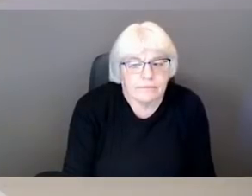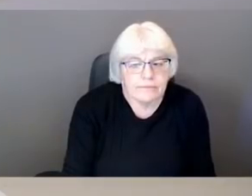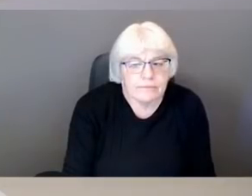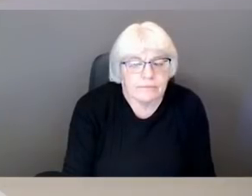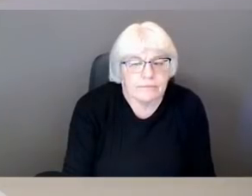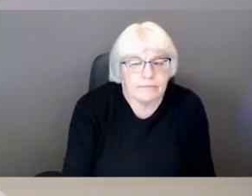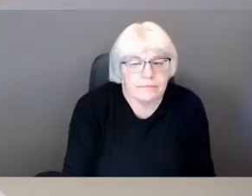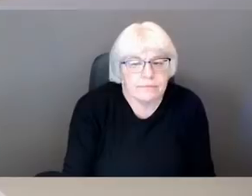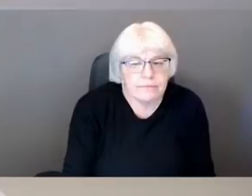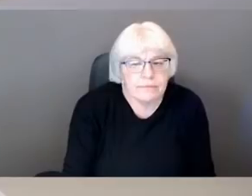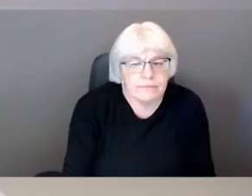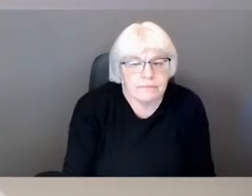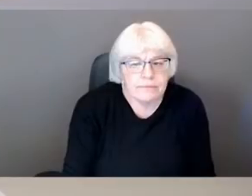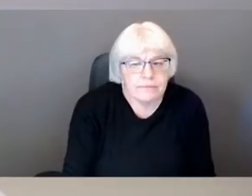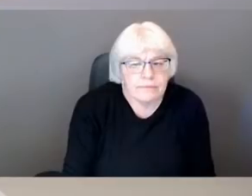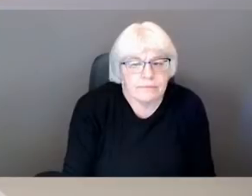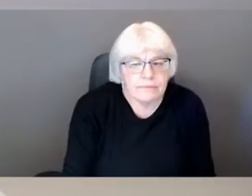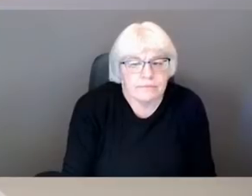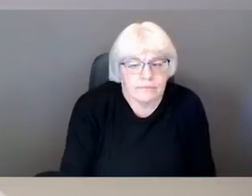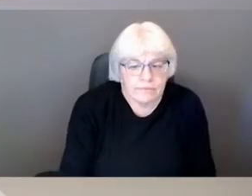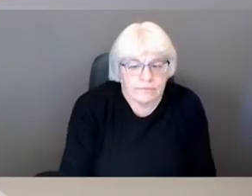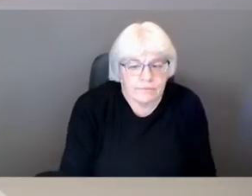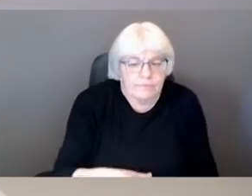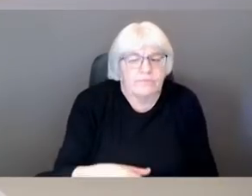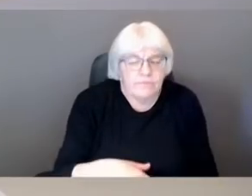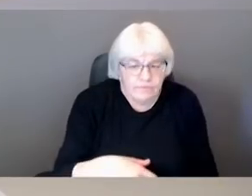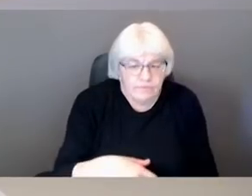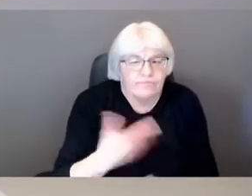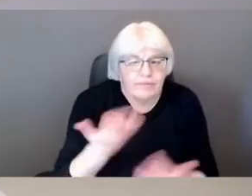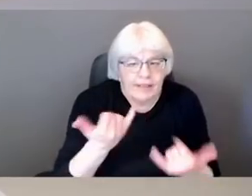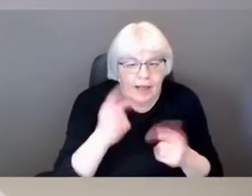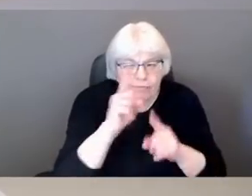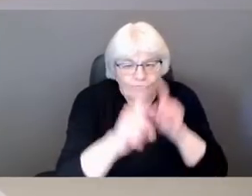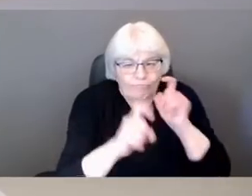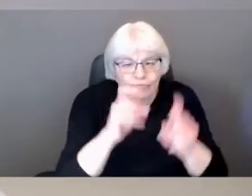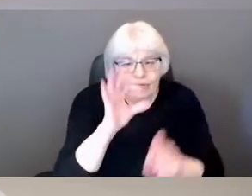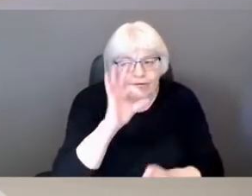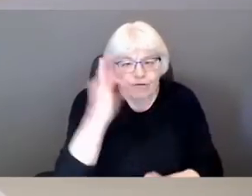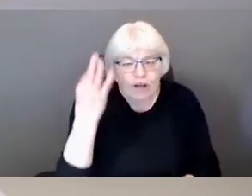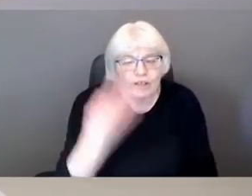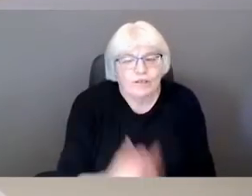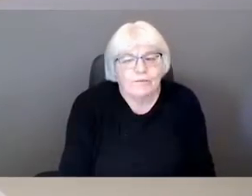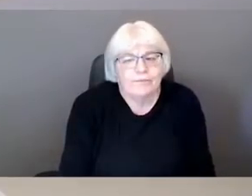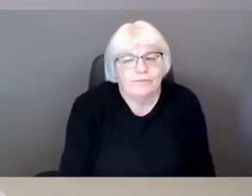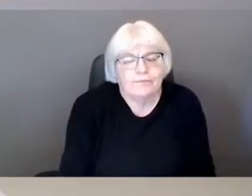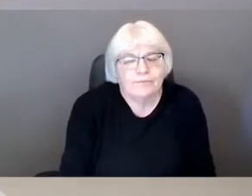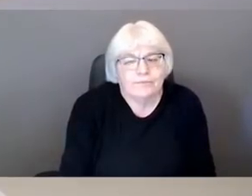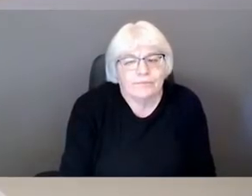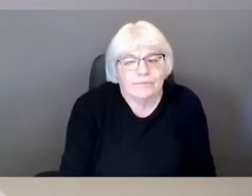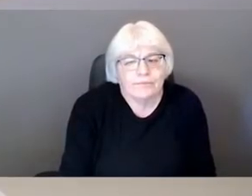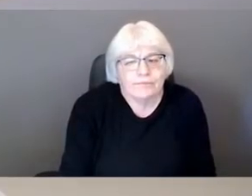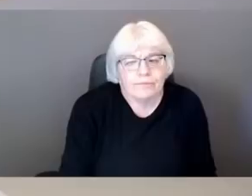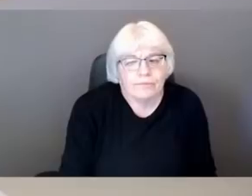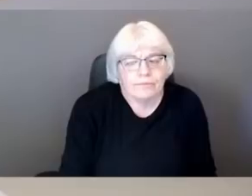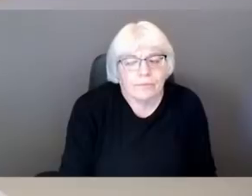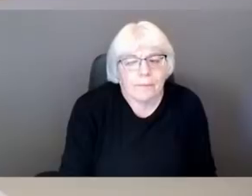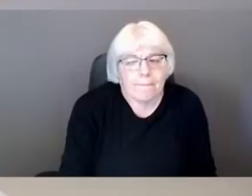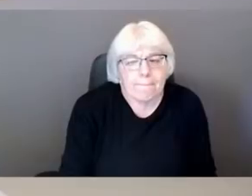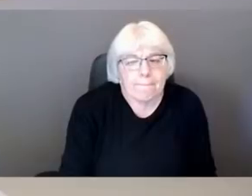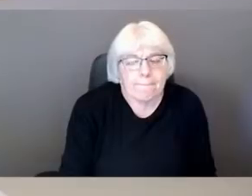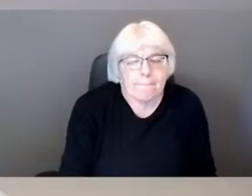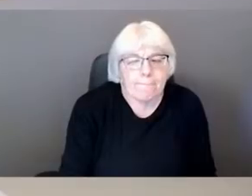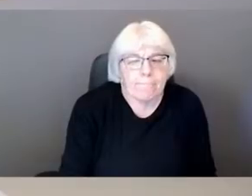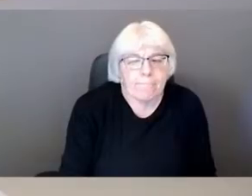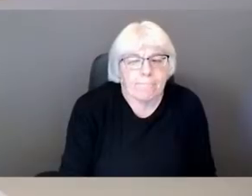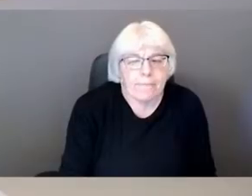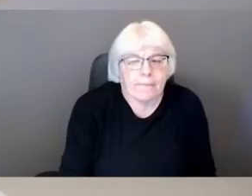Parfait. Est-ce que vous avez aussi dit là, un petit peu plus tôt, c'est juste pour une précision, qu'à Lille,